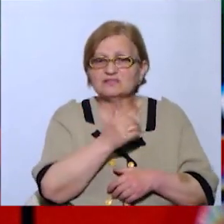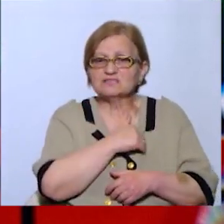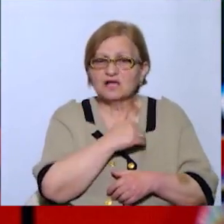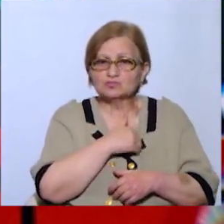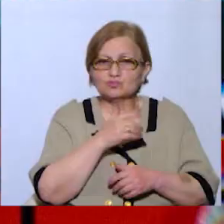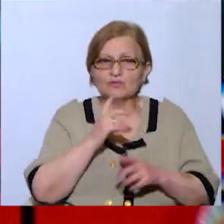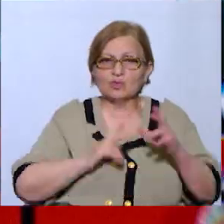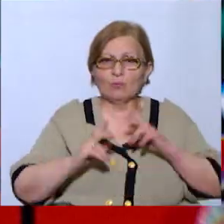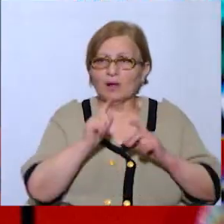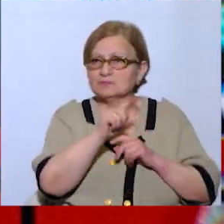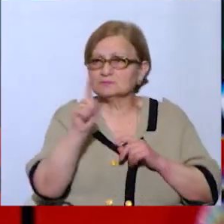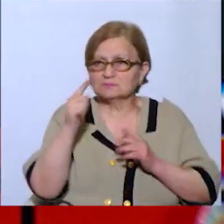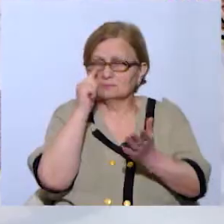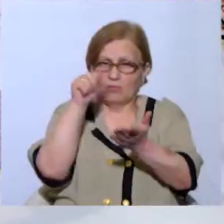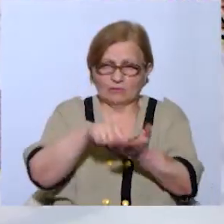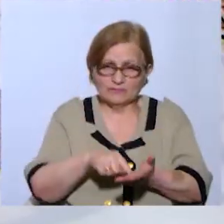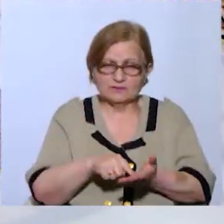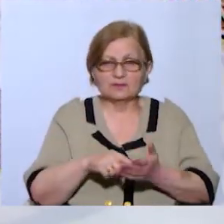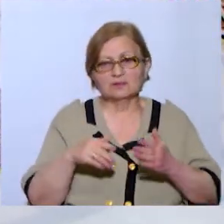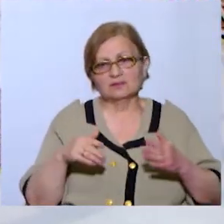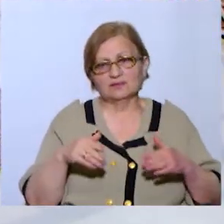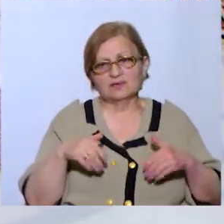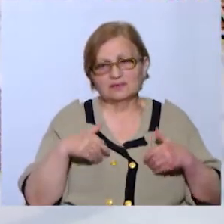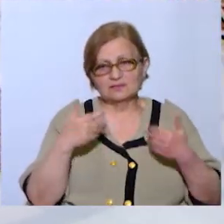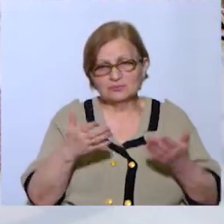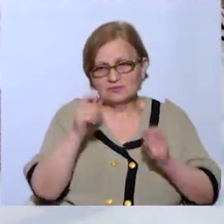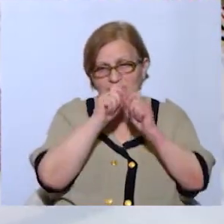სასწავლებლებში მოწყობას და რა გილოცავთ